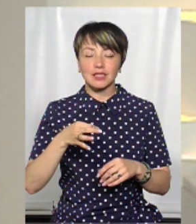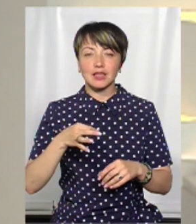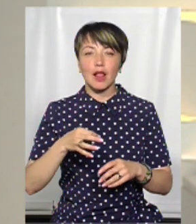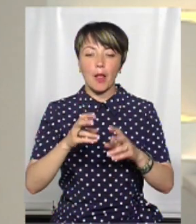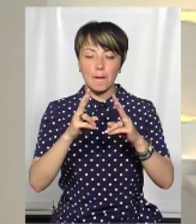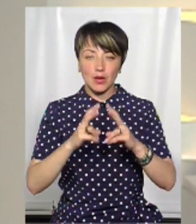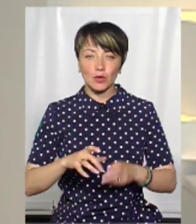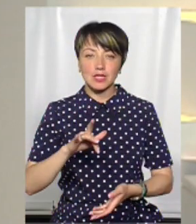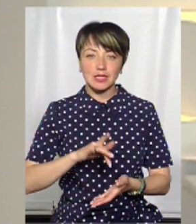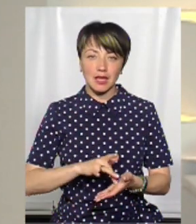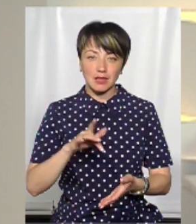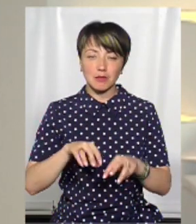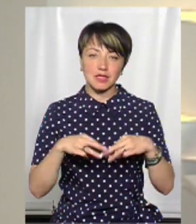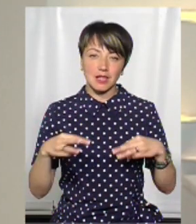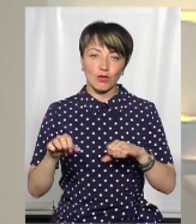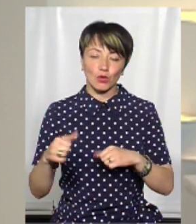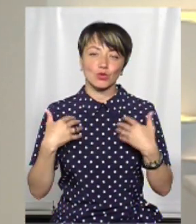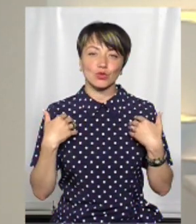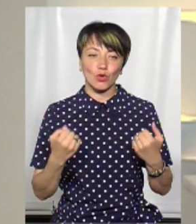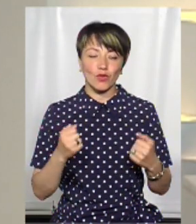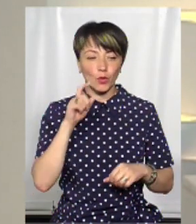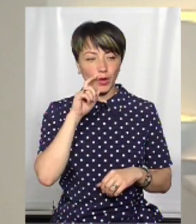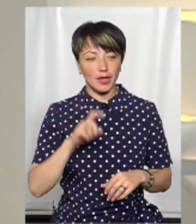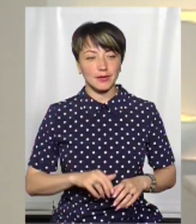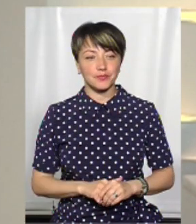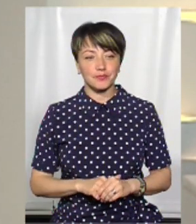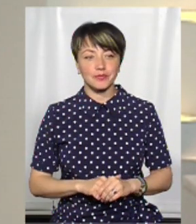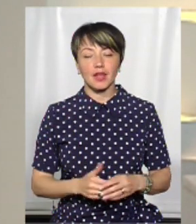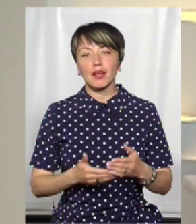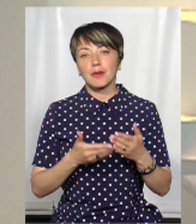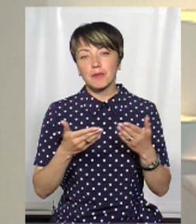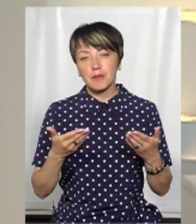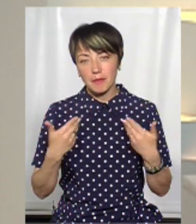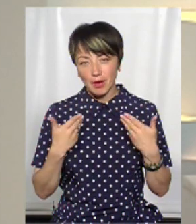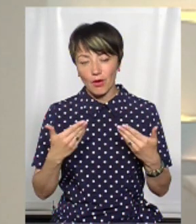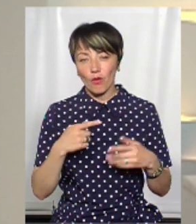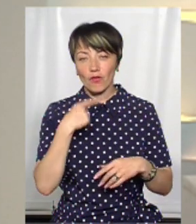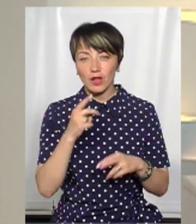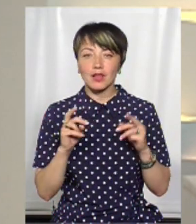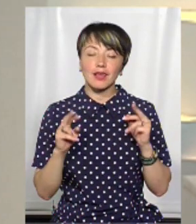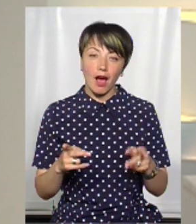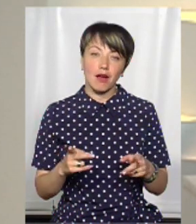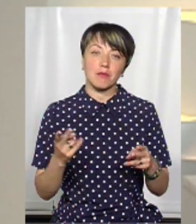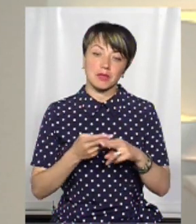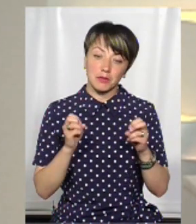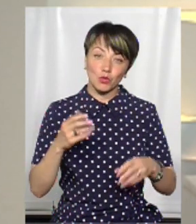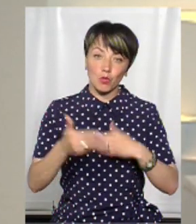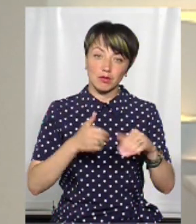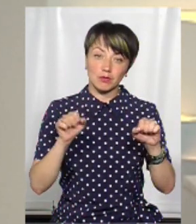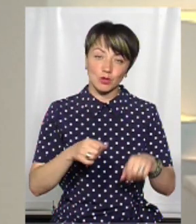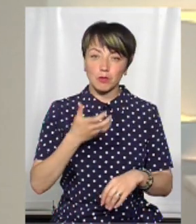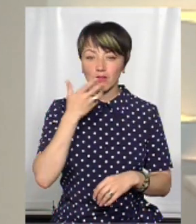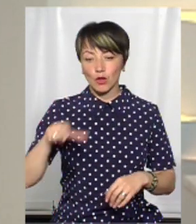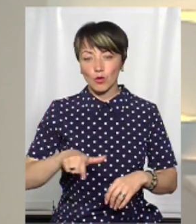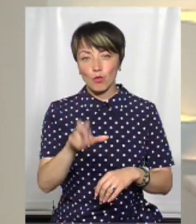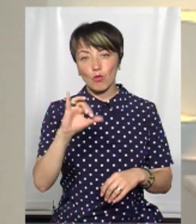Хмельницький обласний лабораторний центр Міністерства охорони здоров'я України. Ми говорили про те, наскільки безпечно купатися у